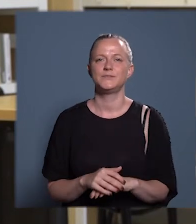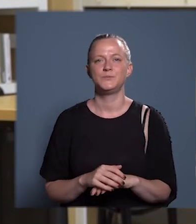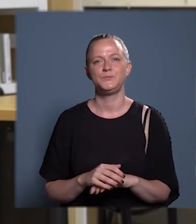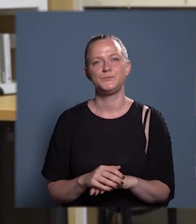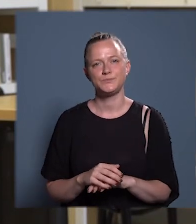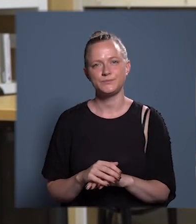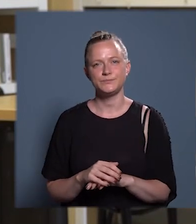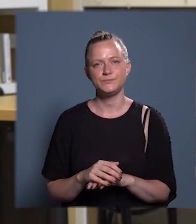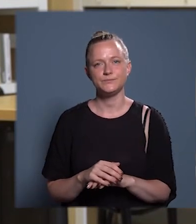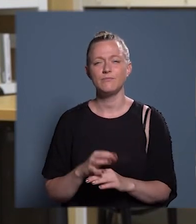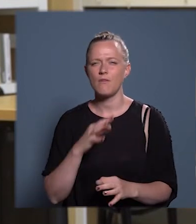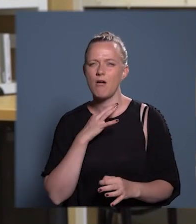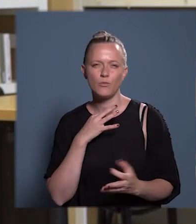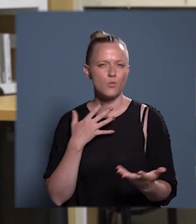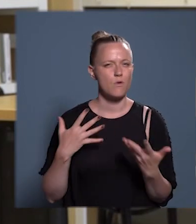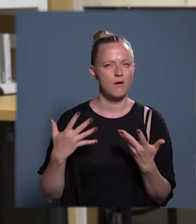a hangulatok,